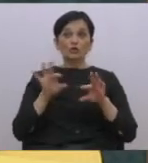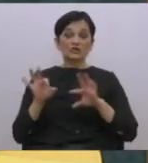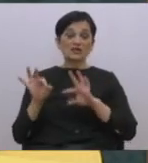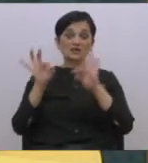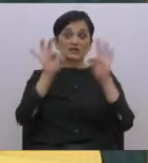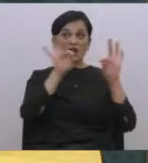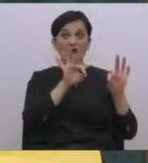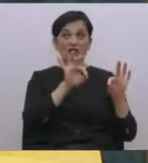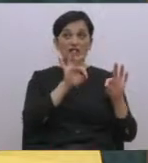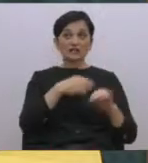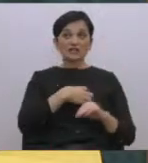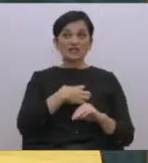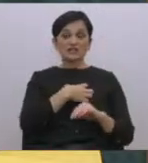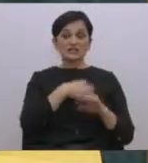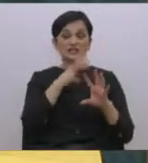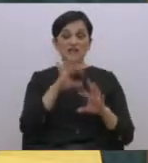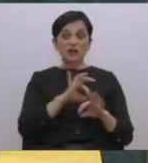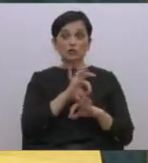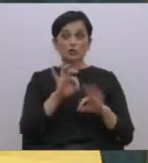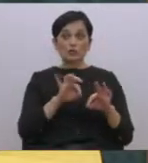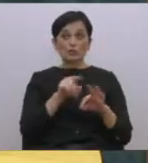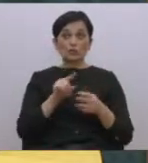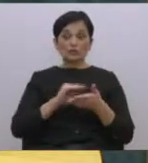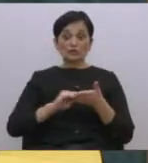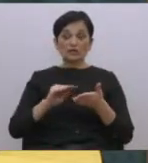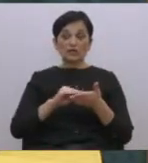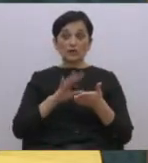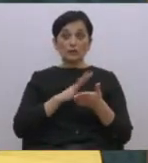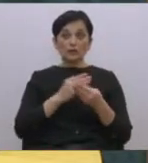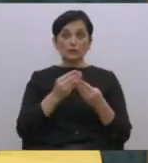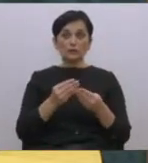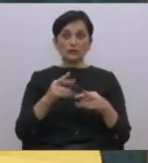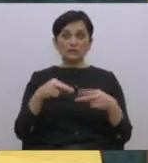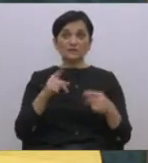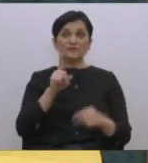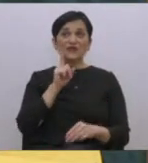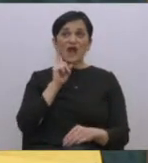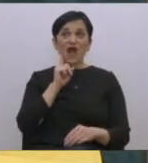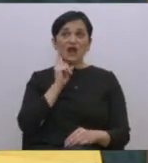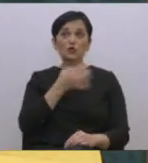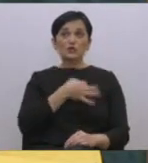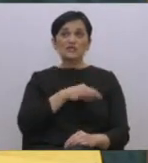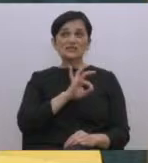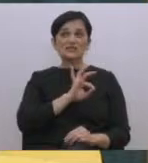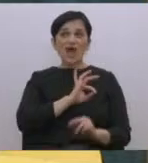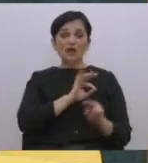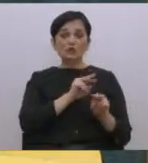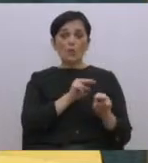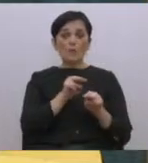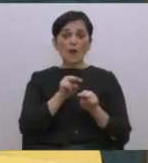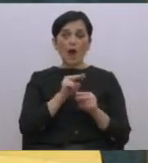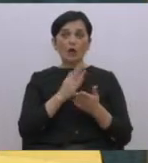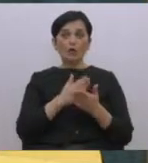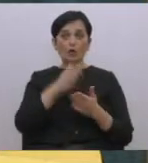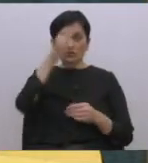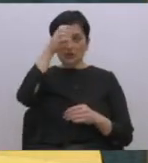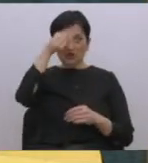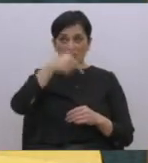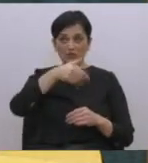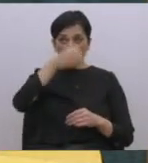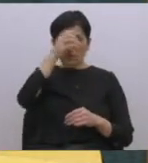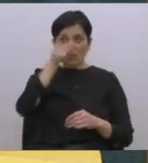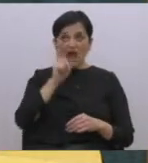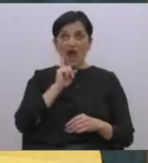ძირითად კანონპროექტში, იმიტომ რომ ამ რედაქციაში წარმოდგენილი იყო ცვლილებაში, რომ ახალგაზრდობის სააგენტოს მაკონტროლებელი არის განათლების, მეცნიერებისა